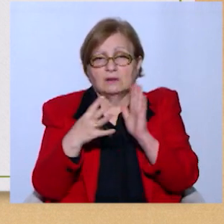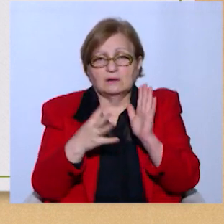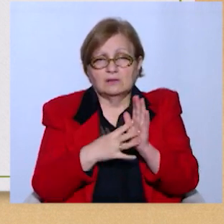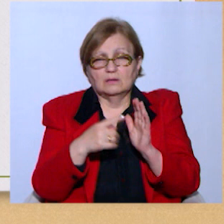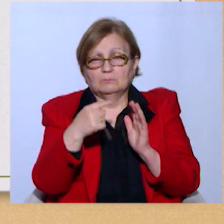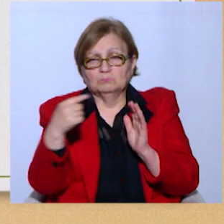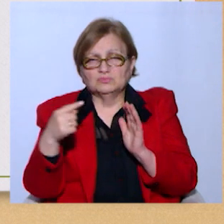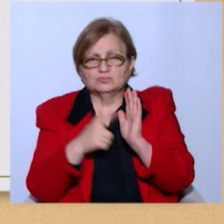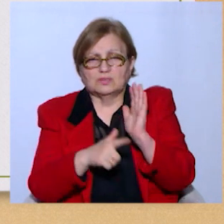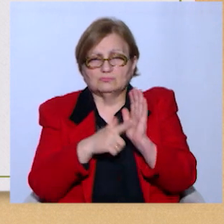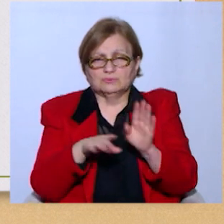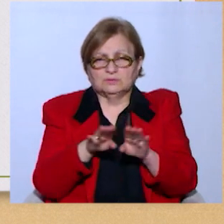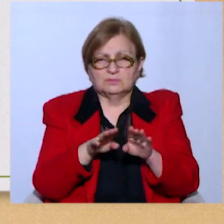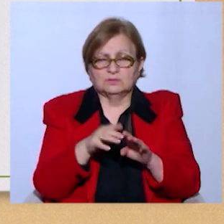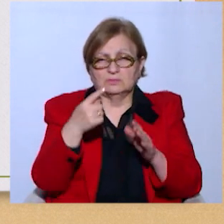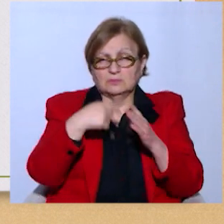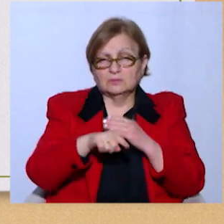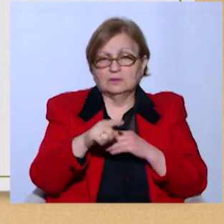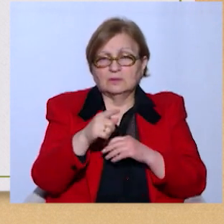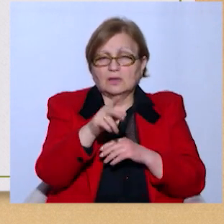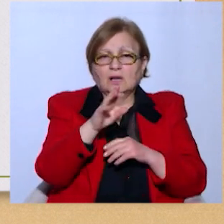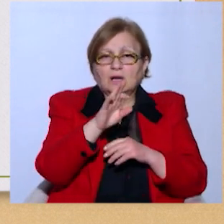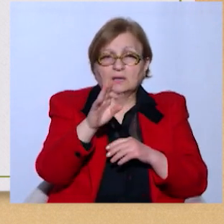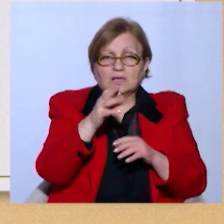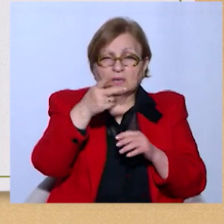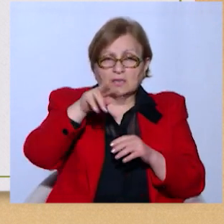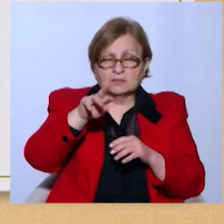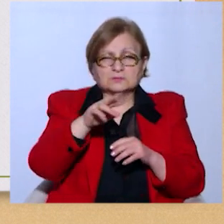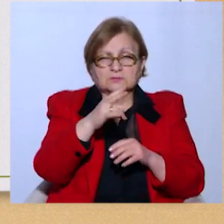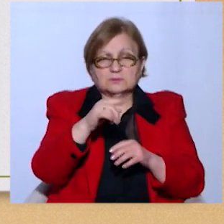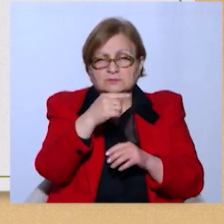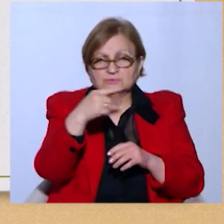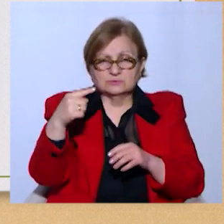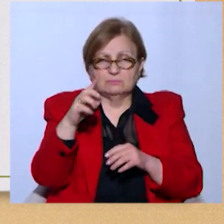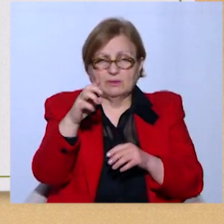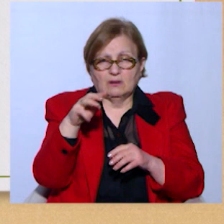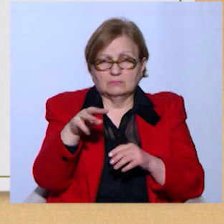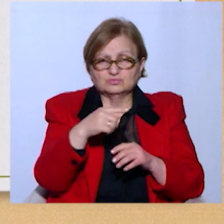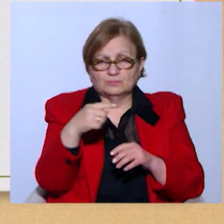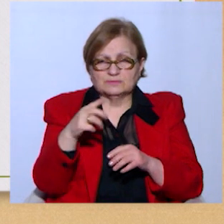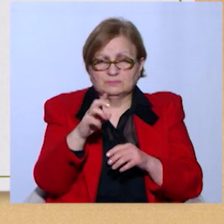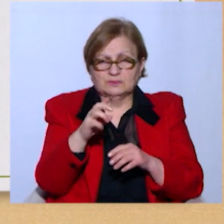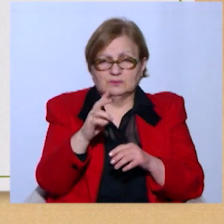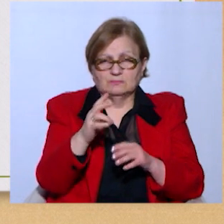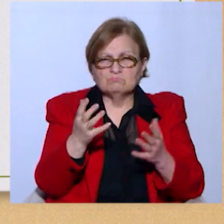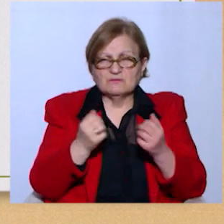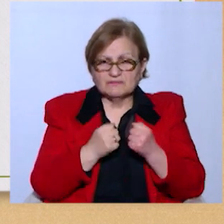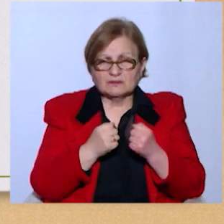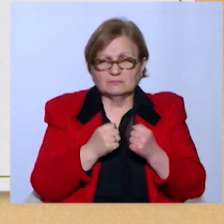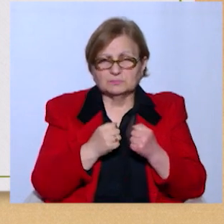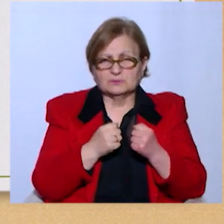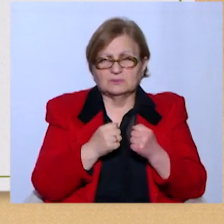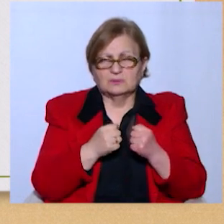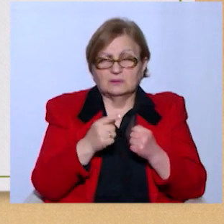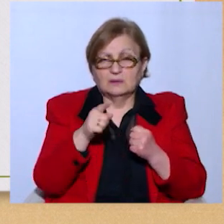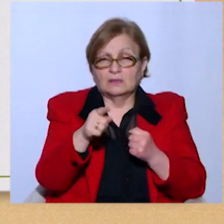მინუს 70 ტოლია. ნუ აქ გამოვიყენოთ, რომ ქუხარისხად n n უდრის bm შეფარდებული bn-თან, ანუ მიიღება